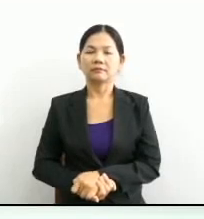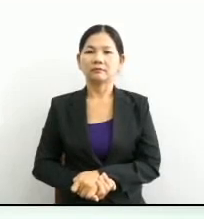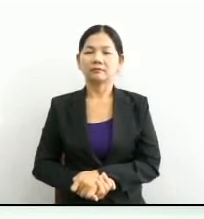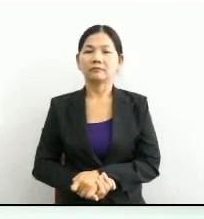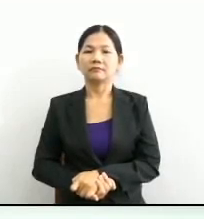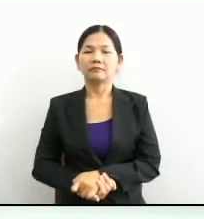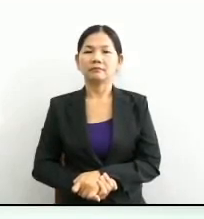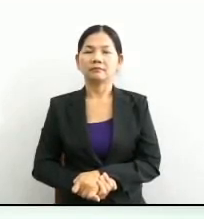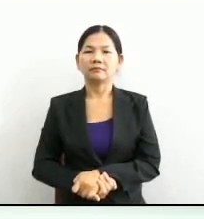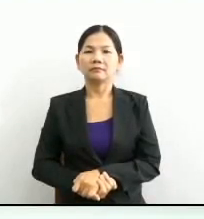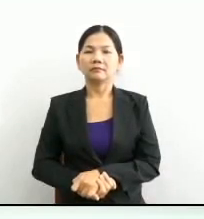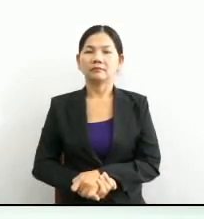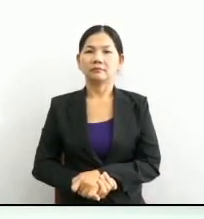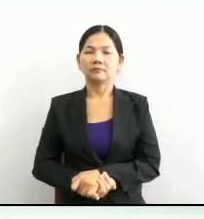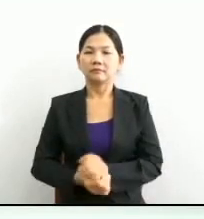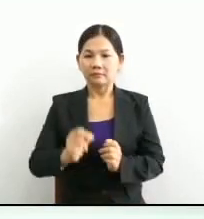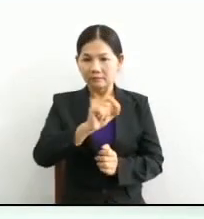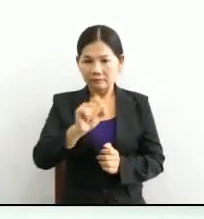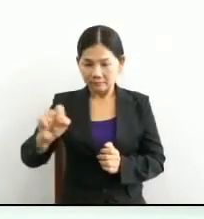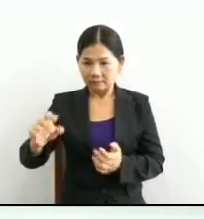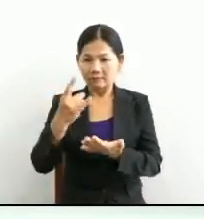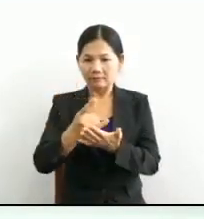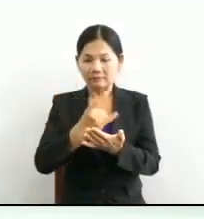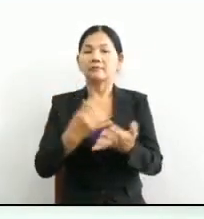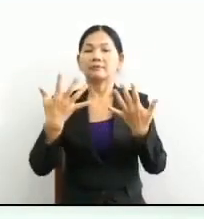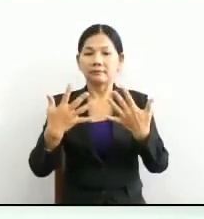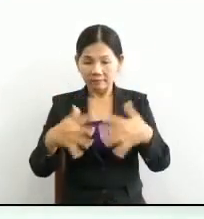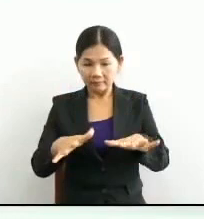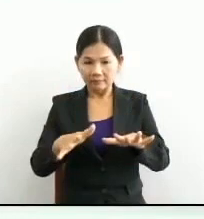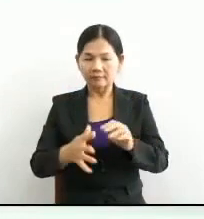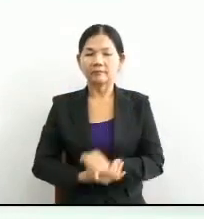ta cắt mì riêng vậy nè con